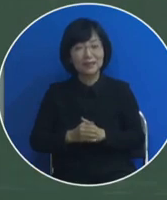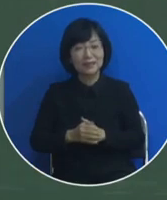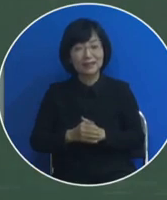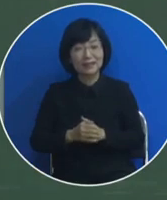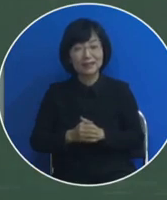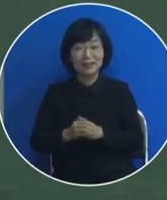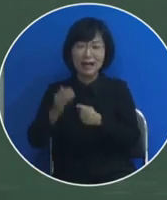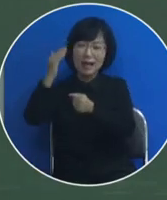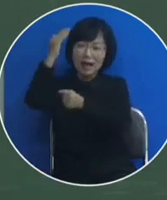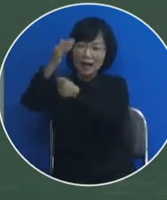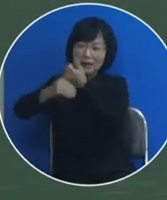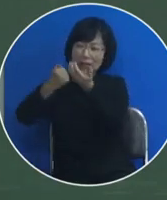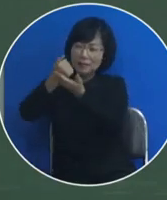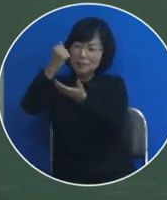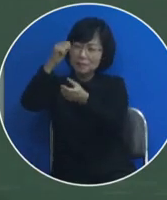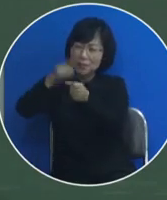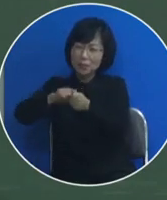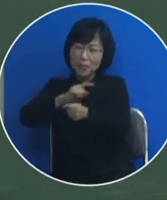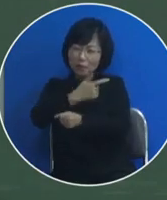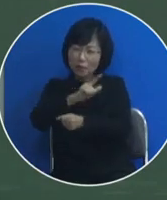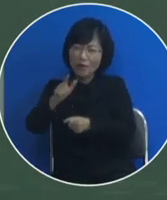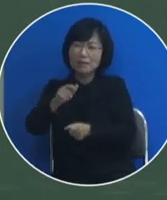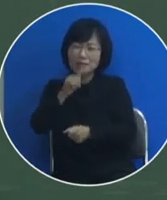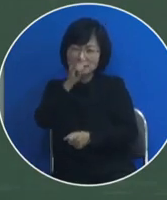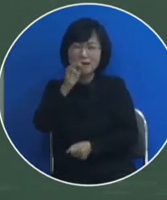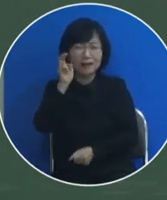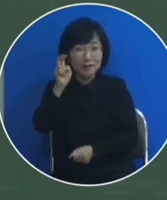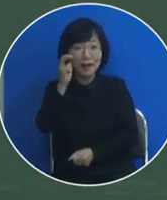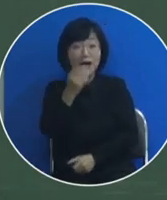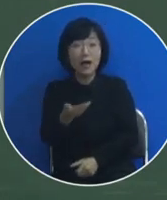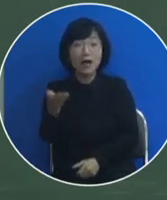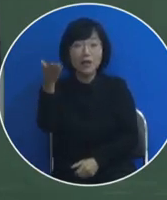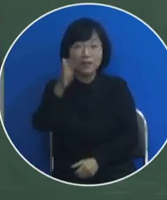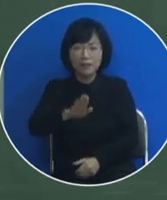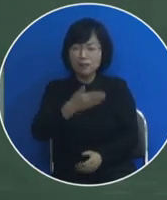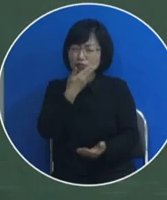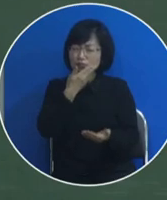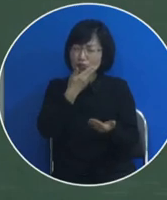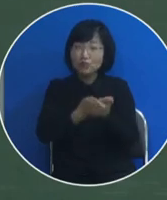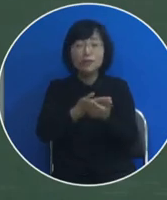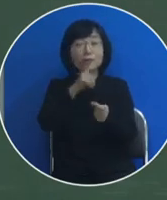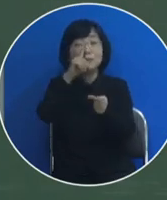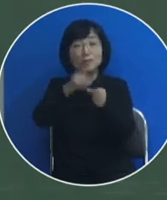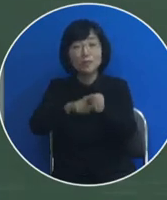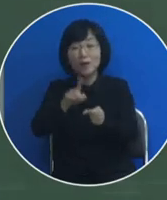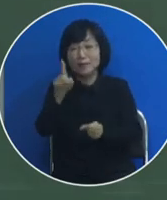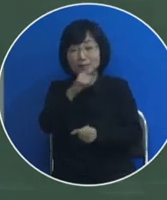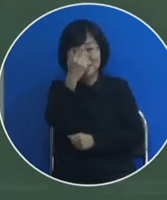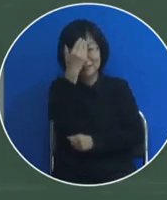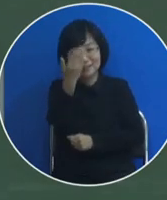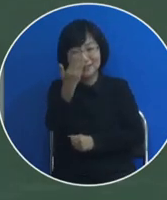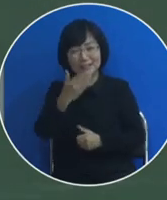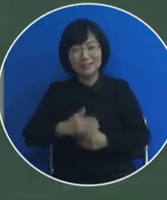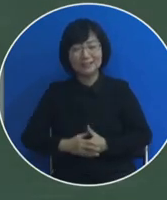다 다르겠습니다만은 중요한 게 뭐냐는 겁니다. That God's plan might differ depending on the situation, but what is the important thread? 성경은 세